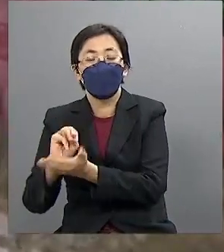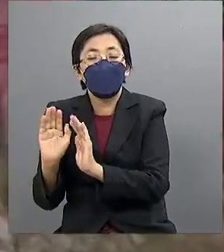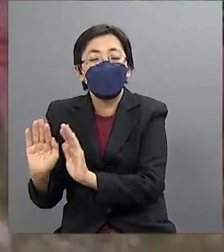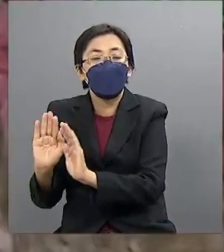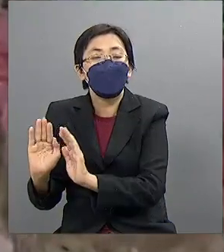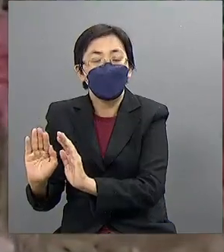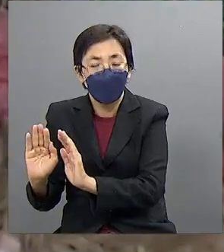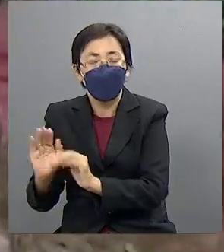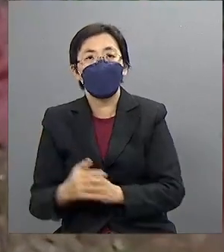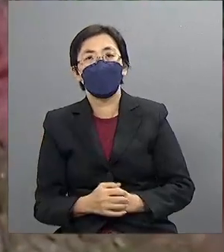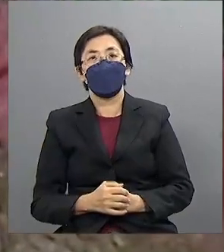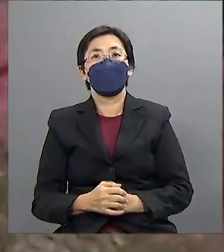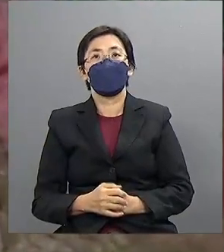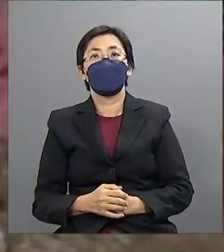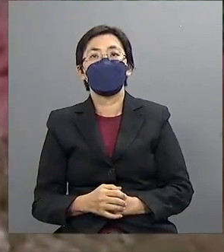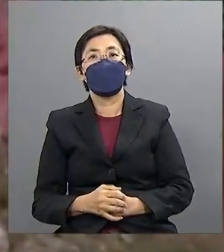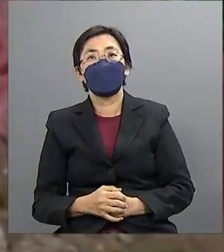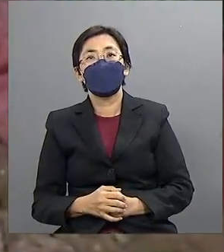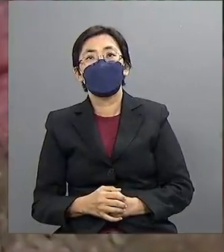สุสานก่อนค่ะอ่ะ